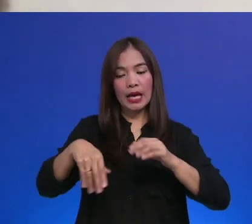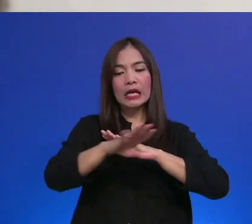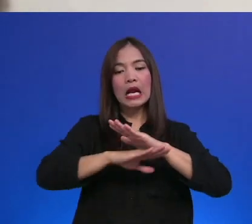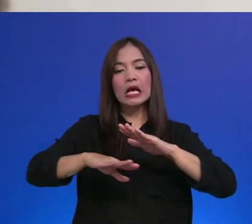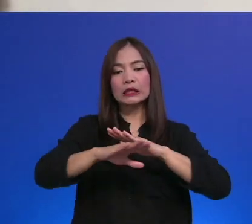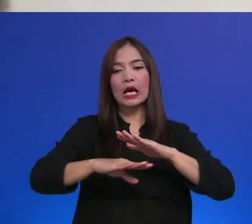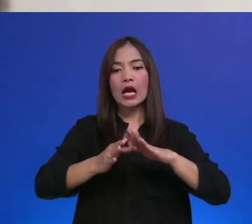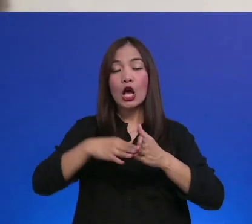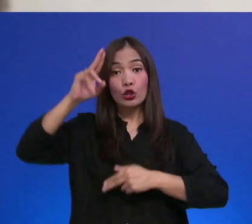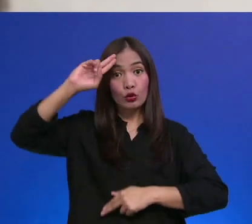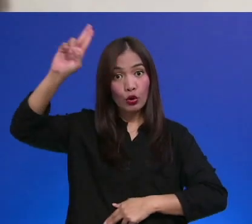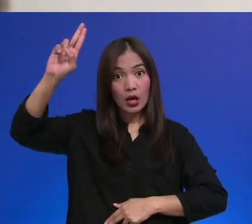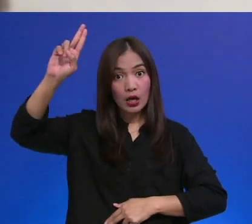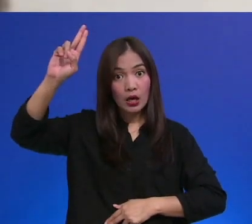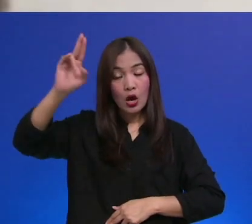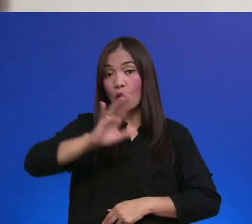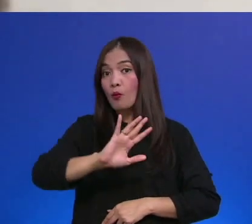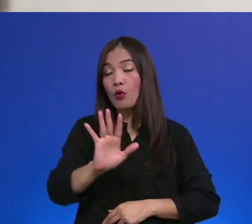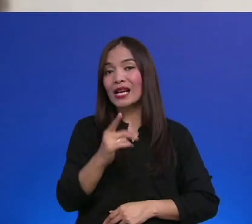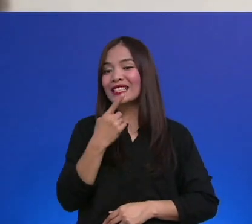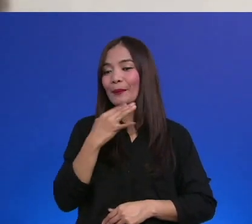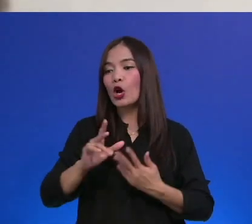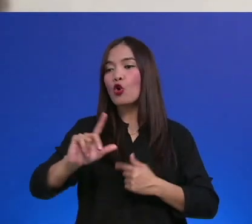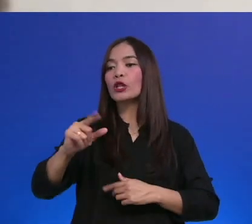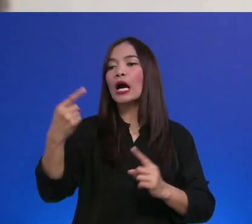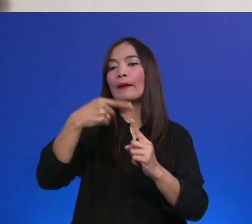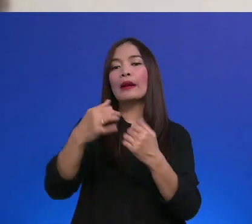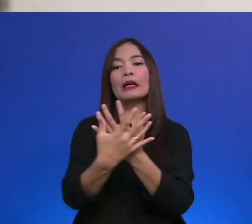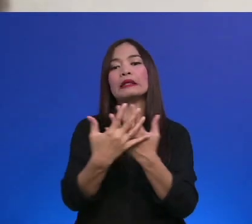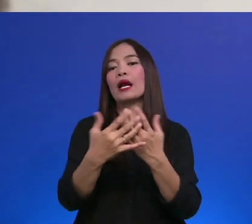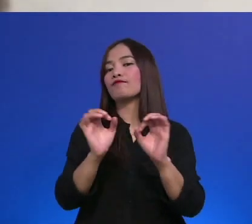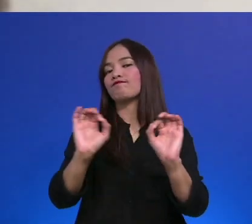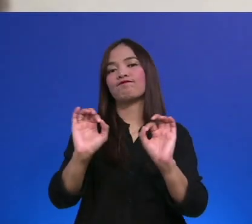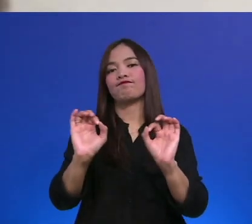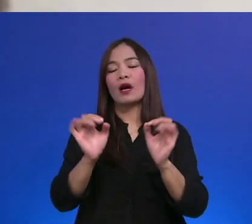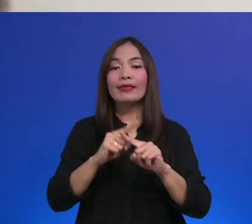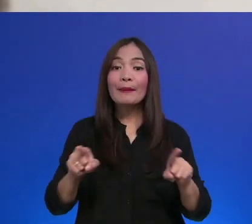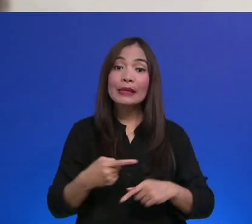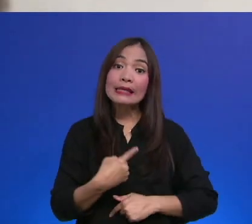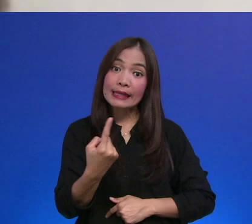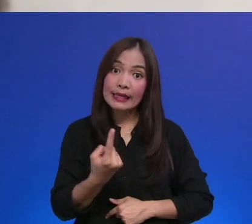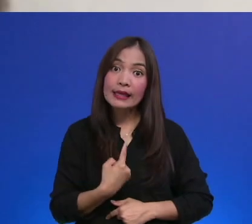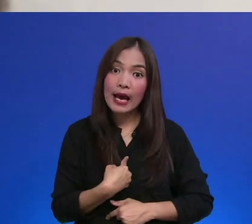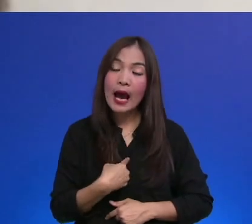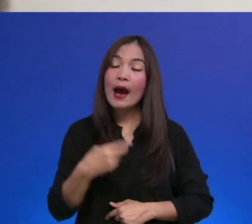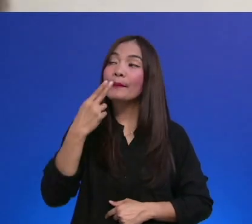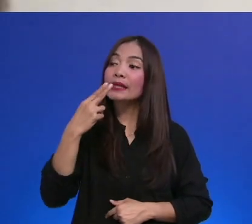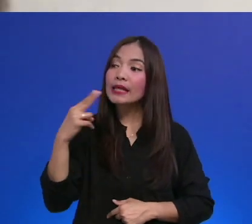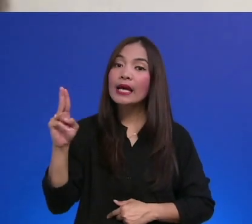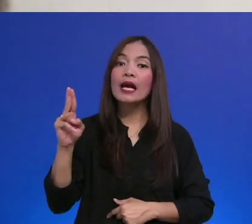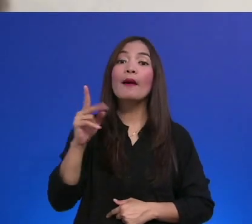ketuhanan bukan karena berhutang kepada masyarakat Tapi karena kita mengalami